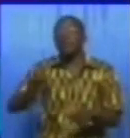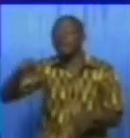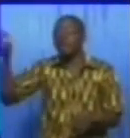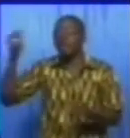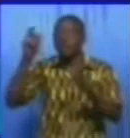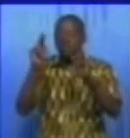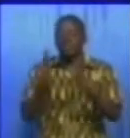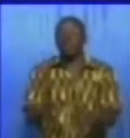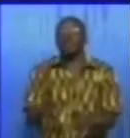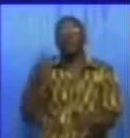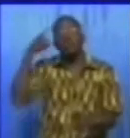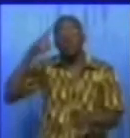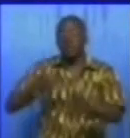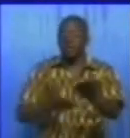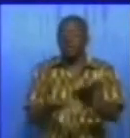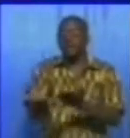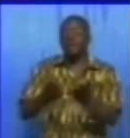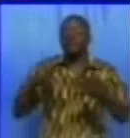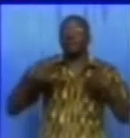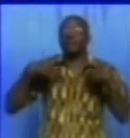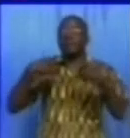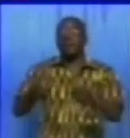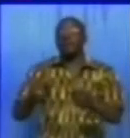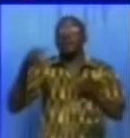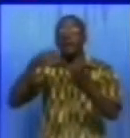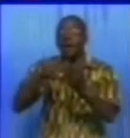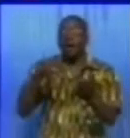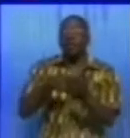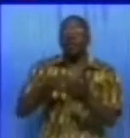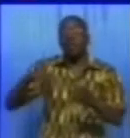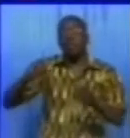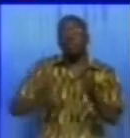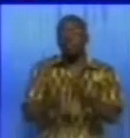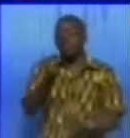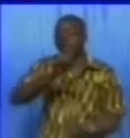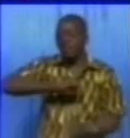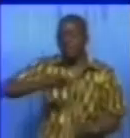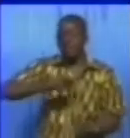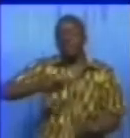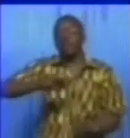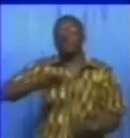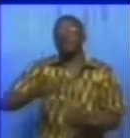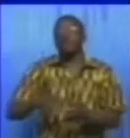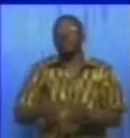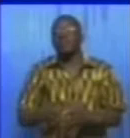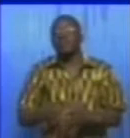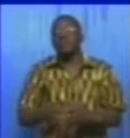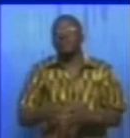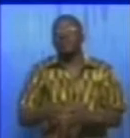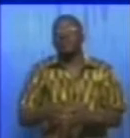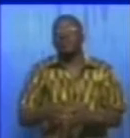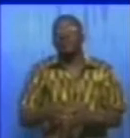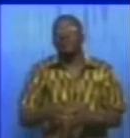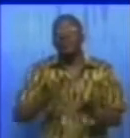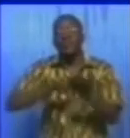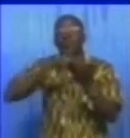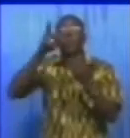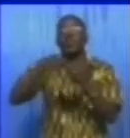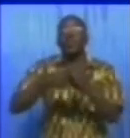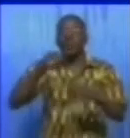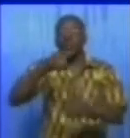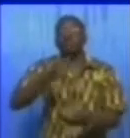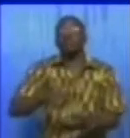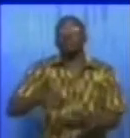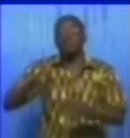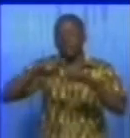agents pour des services de santé encore plus performants et plus efficaces. Le programme d'appui à